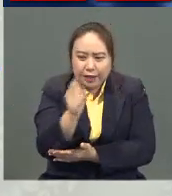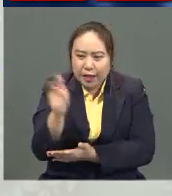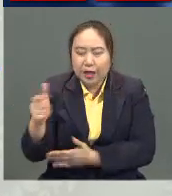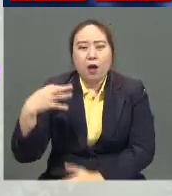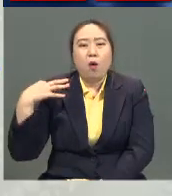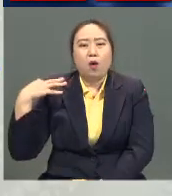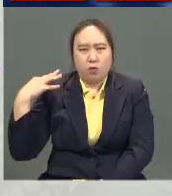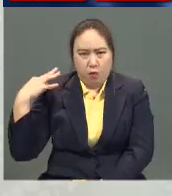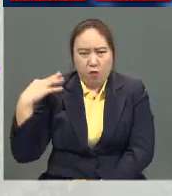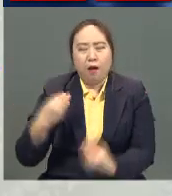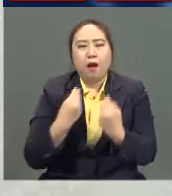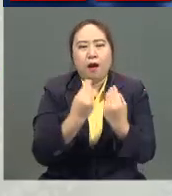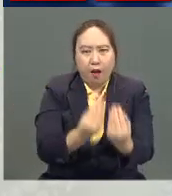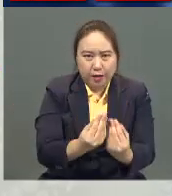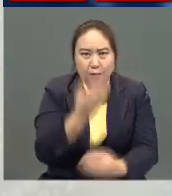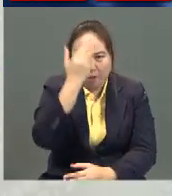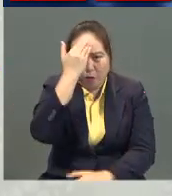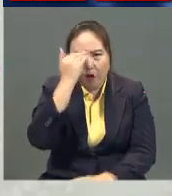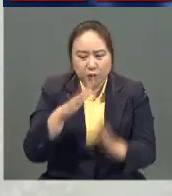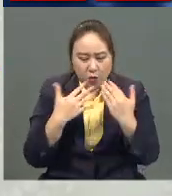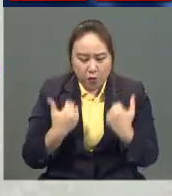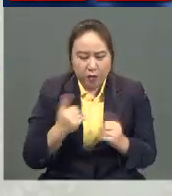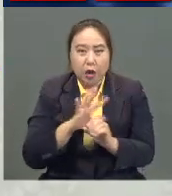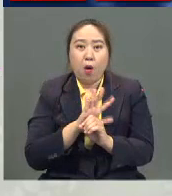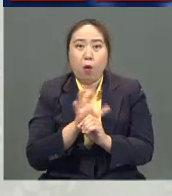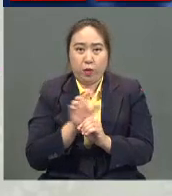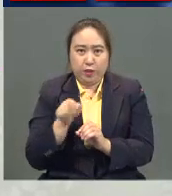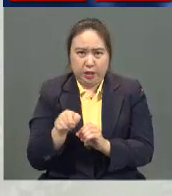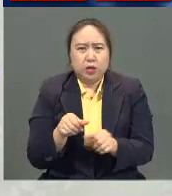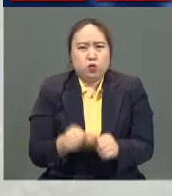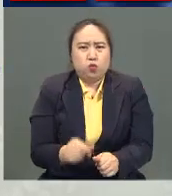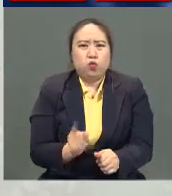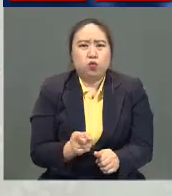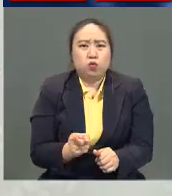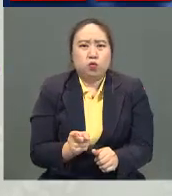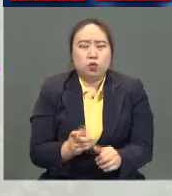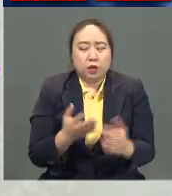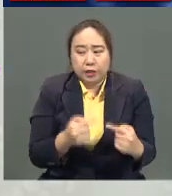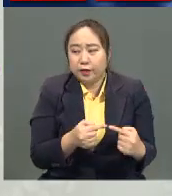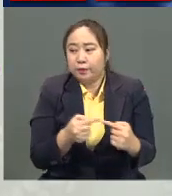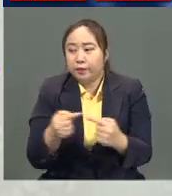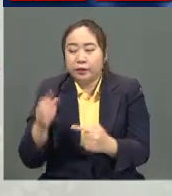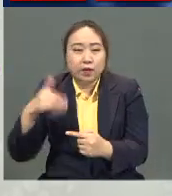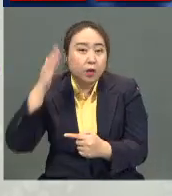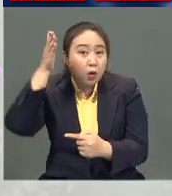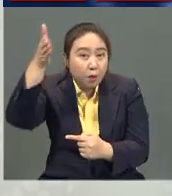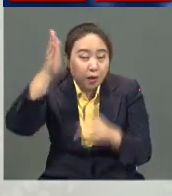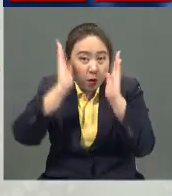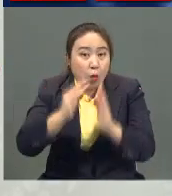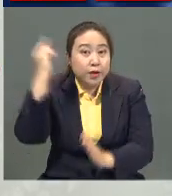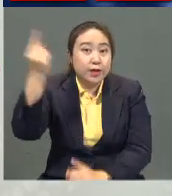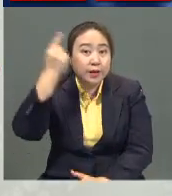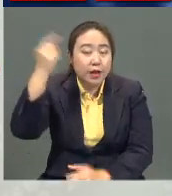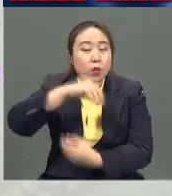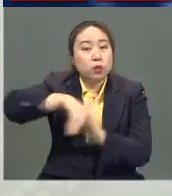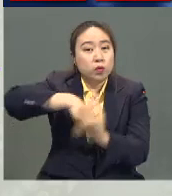อสม.เพราะสถานการณ์โควิดตอนนี้ก็ยังถือว่ายังคงอยู่และจากนี้จะมีการเปิดรับนักท่องเที่ยวนัก